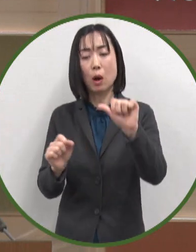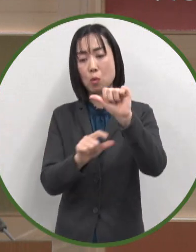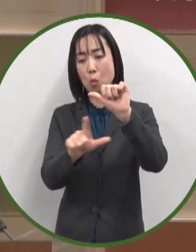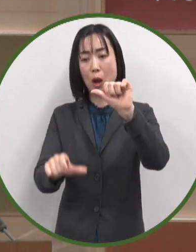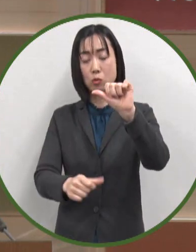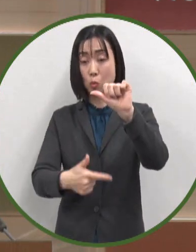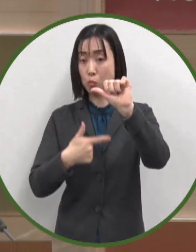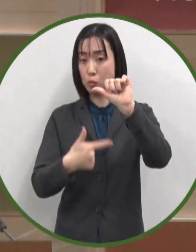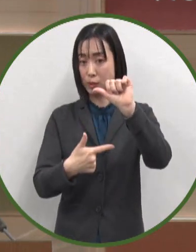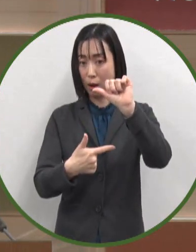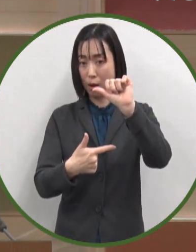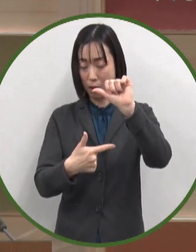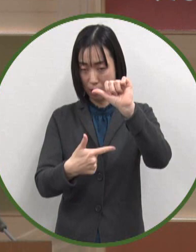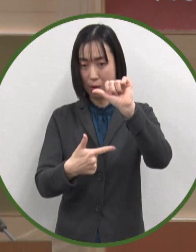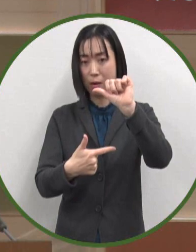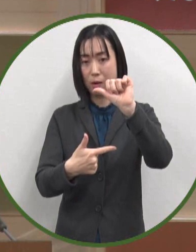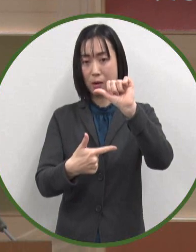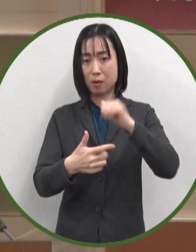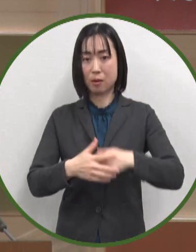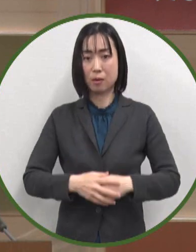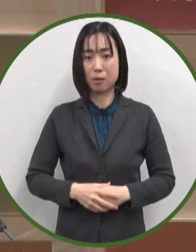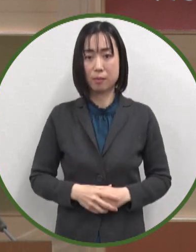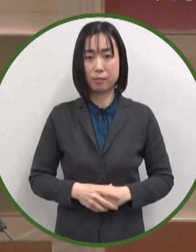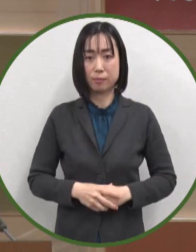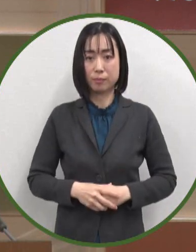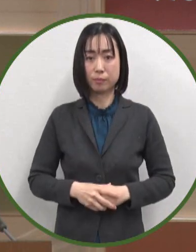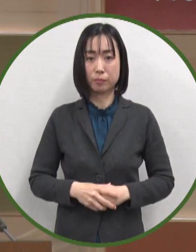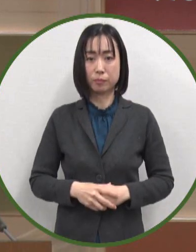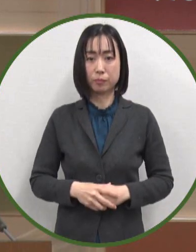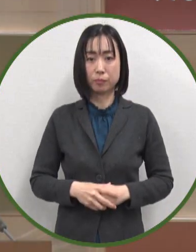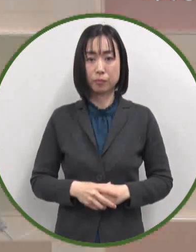するという予定にしております。